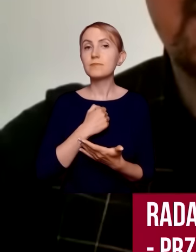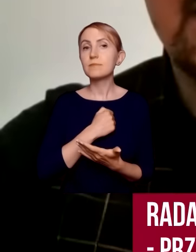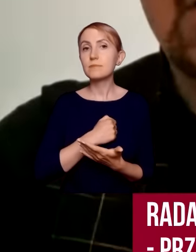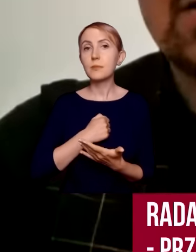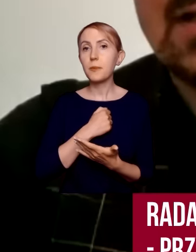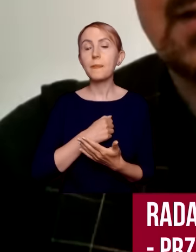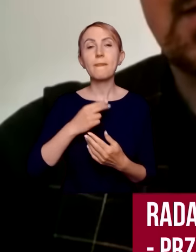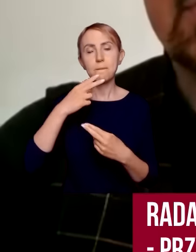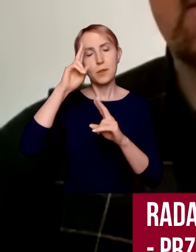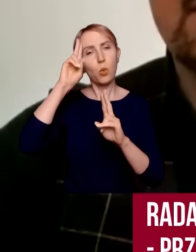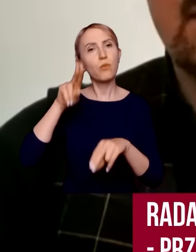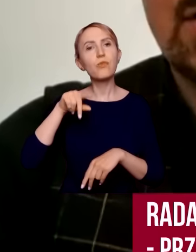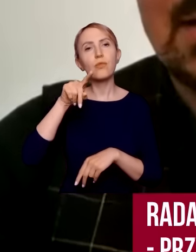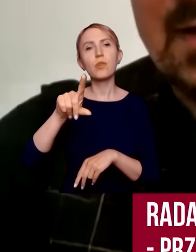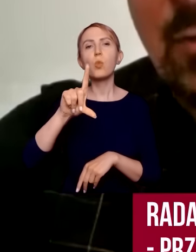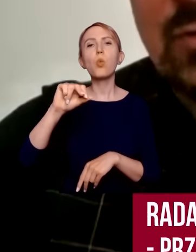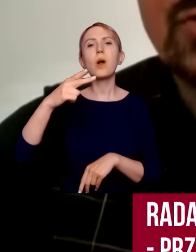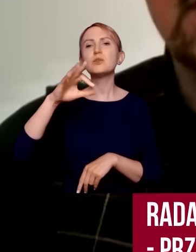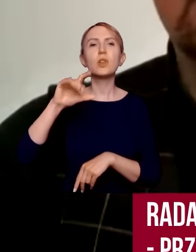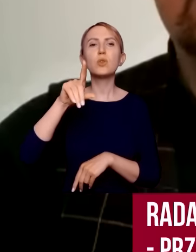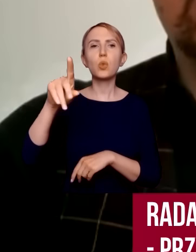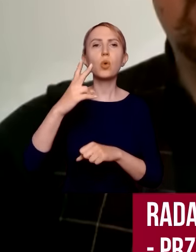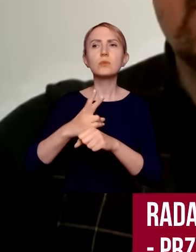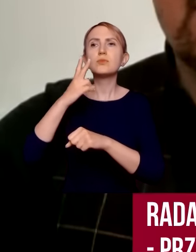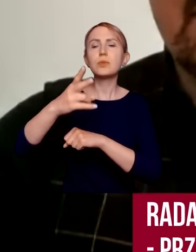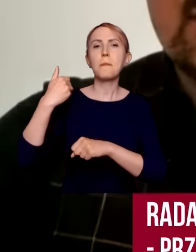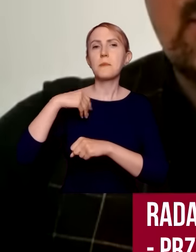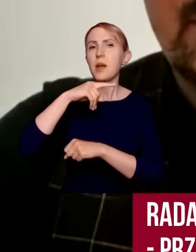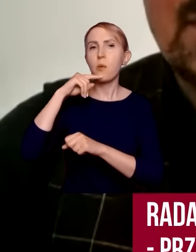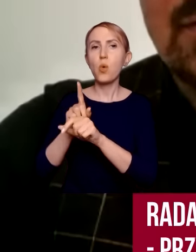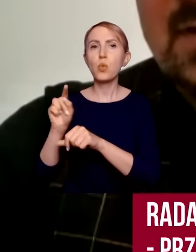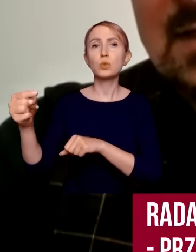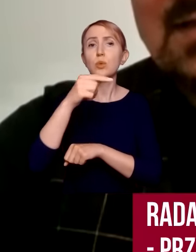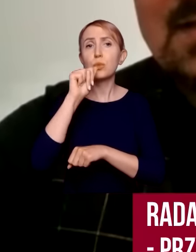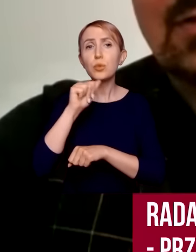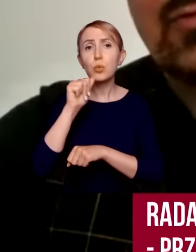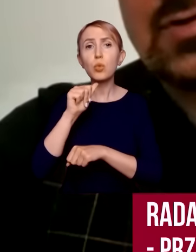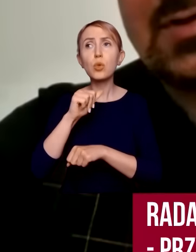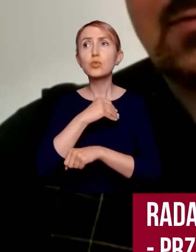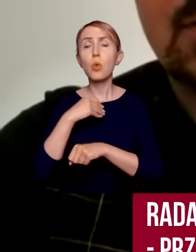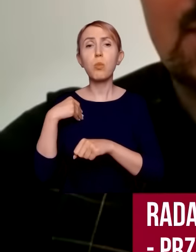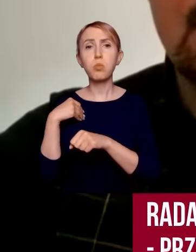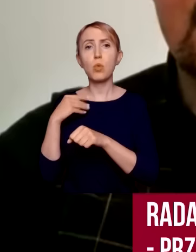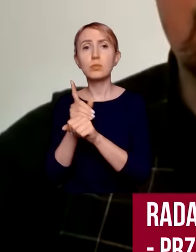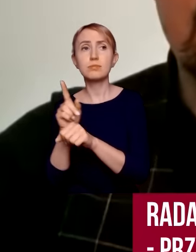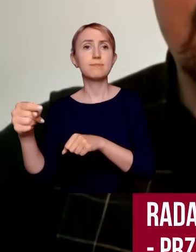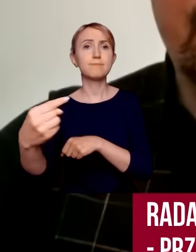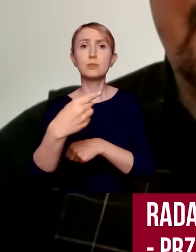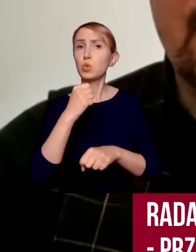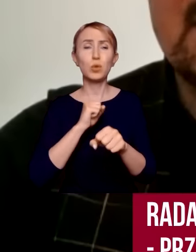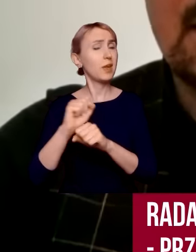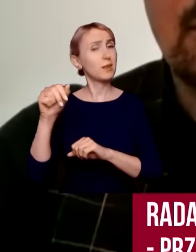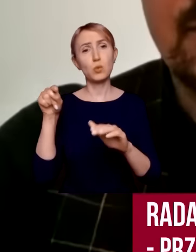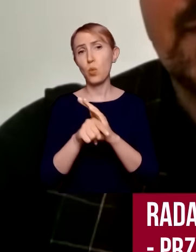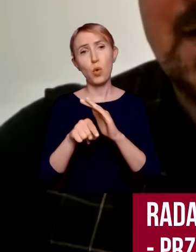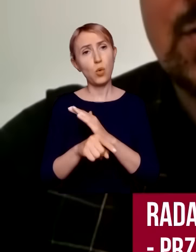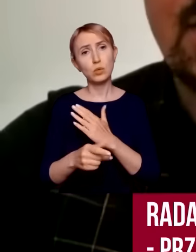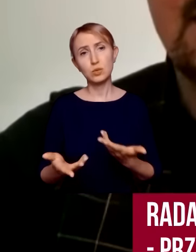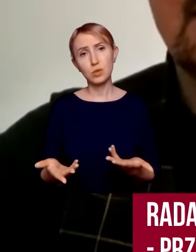propagandę służb Łukaszenki i przedostanie się na Białoruś, próbując dostawać się do Polski, on nie jest niestety uchodźcą i to jest w